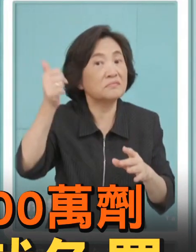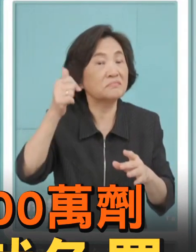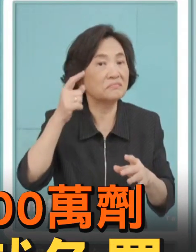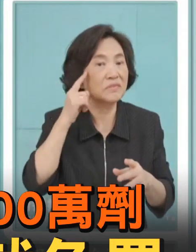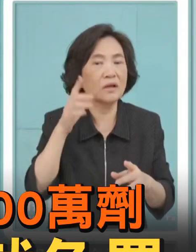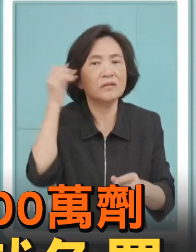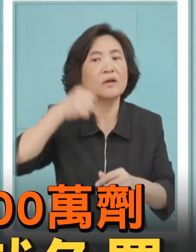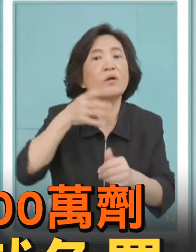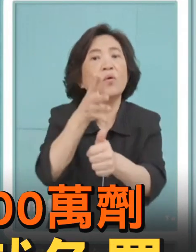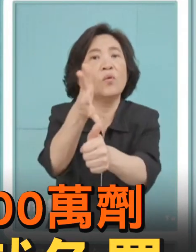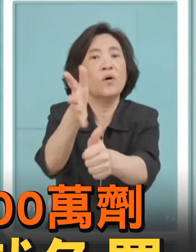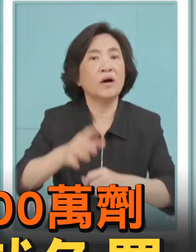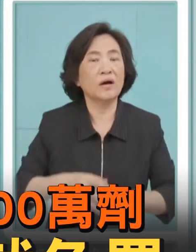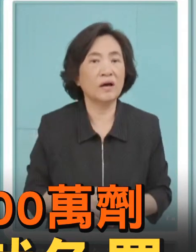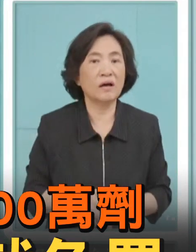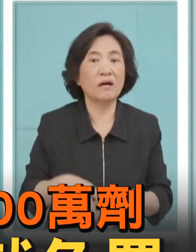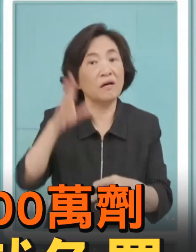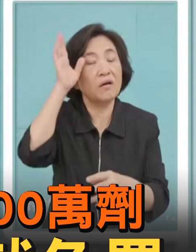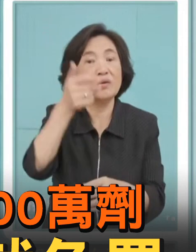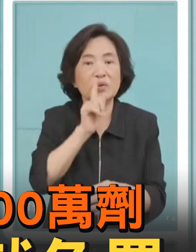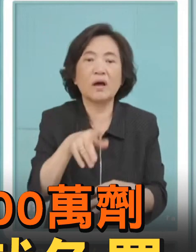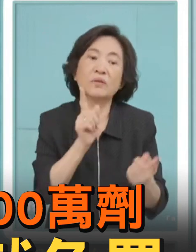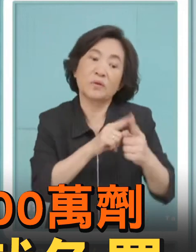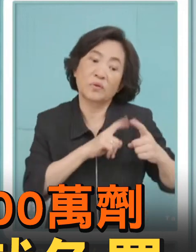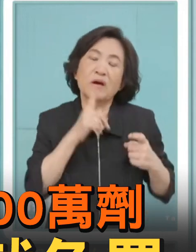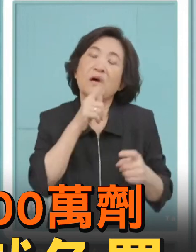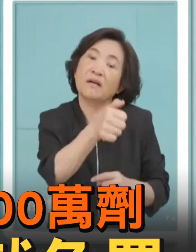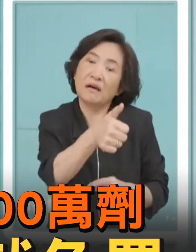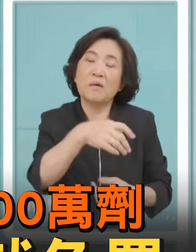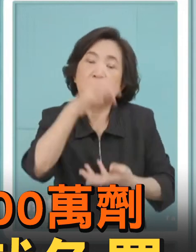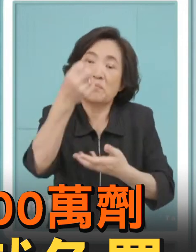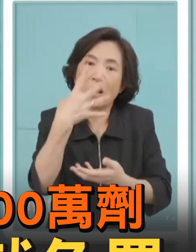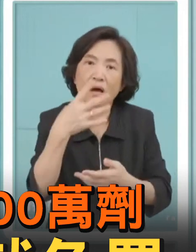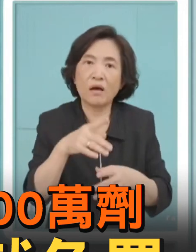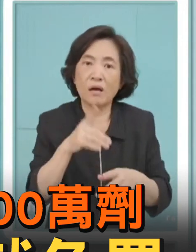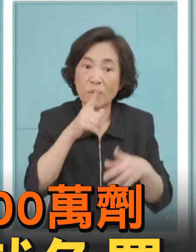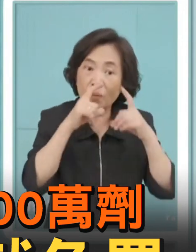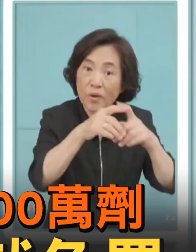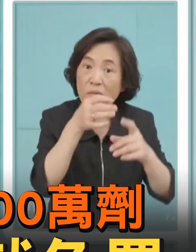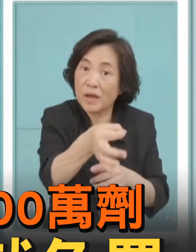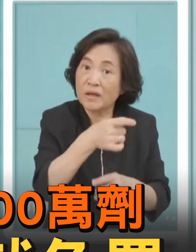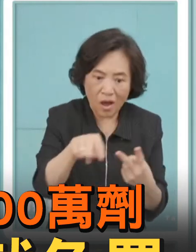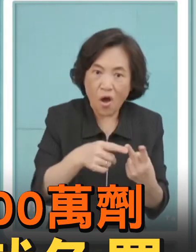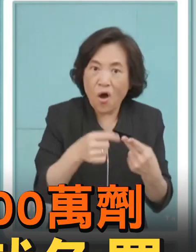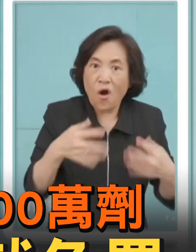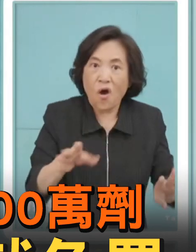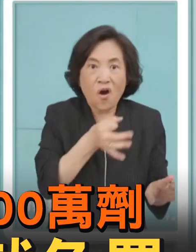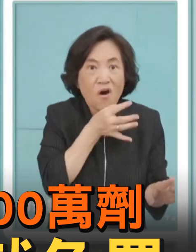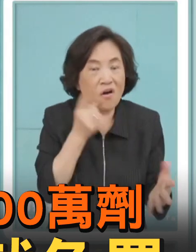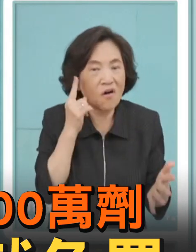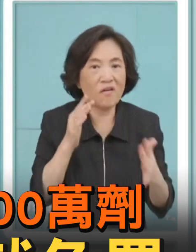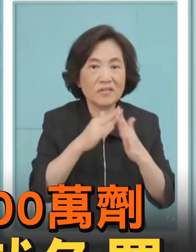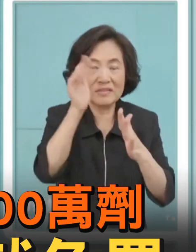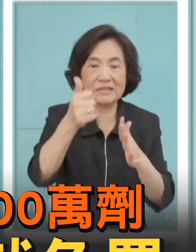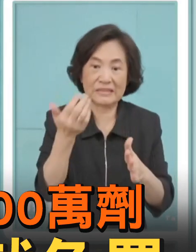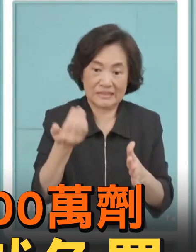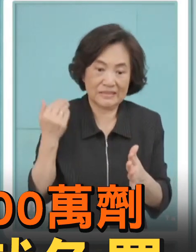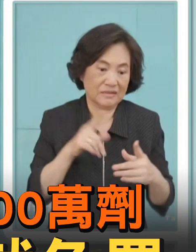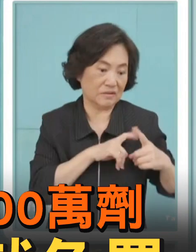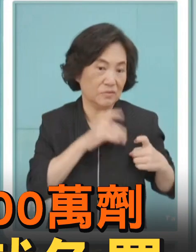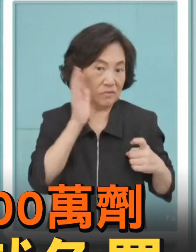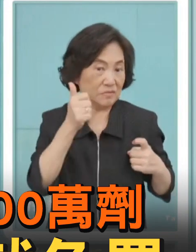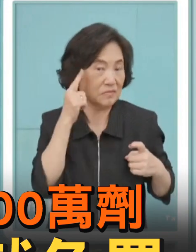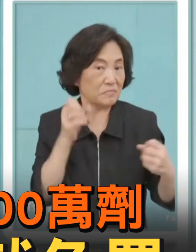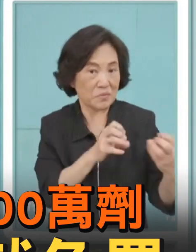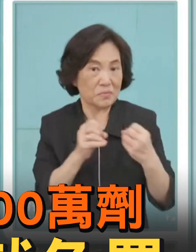早上被问到这个问题的时候，他只有说感谢郭台铭的提醒，并没有明确回应到底要不要买。市长最近有没有跟郭董联络？有没